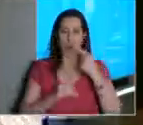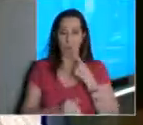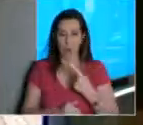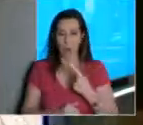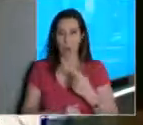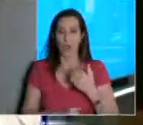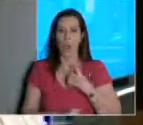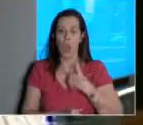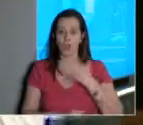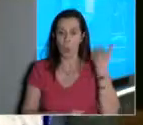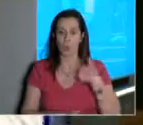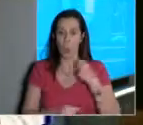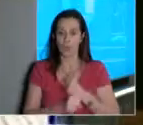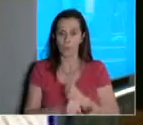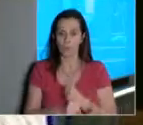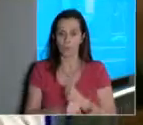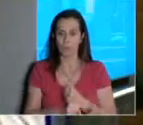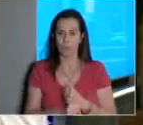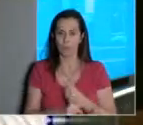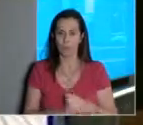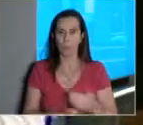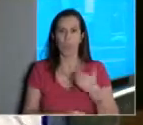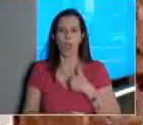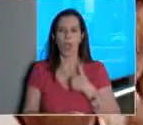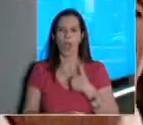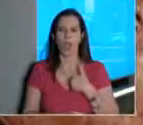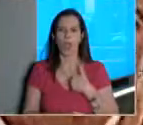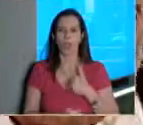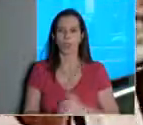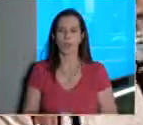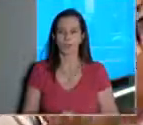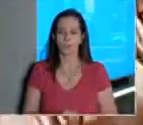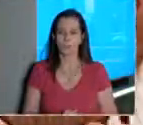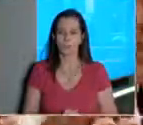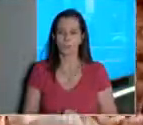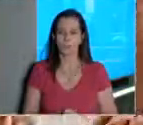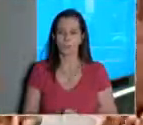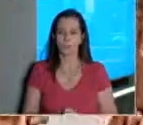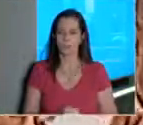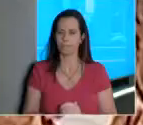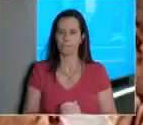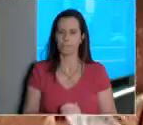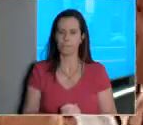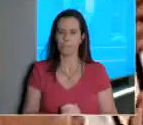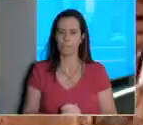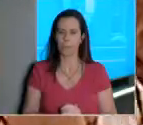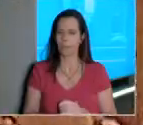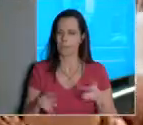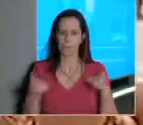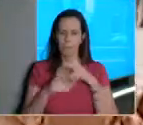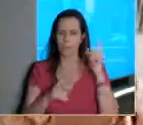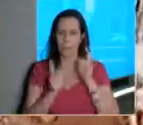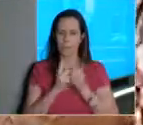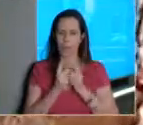פסיקה שאנחנו היינו עותרים. אנחנו, היה בא ואומר, על מדינת ישראל,